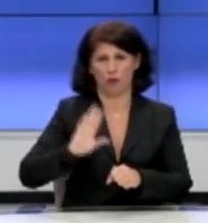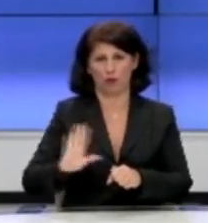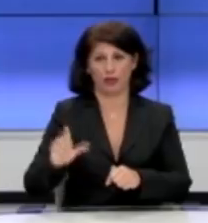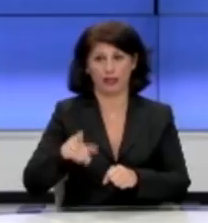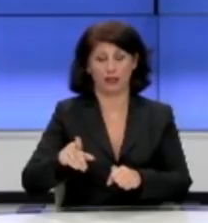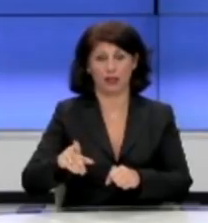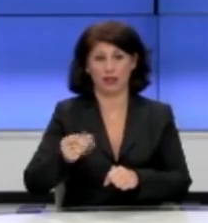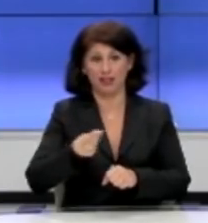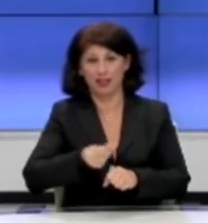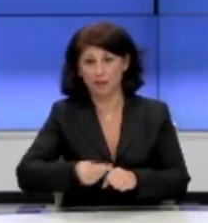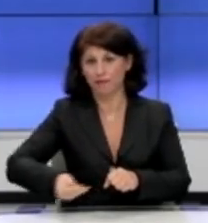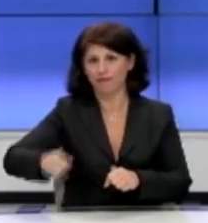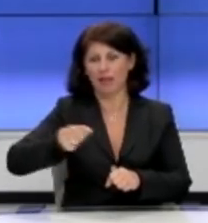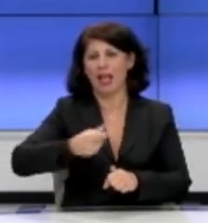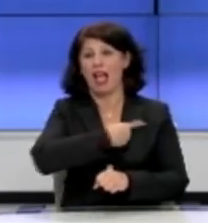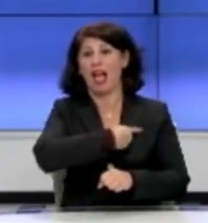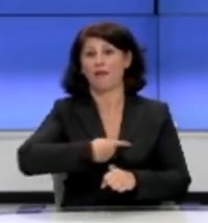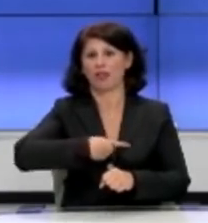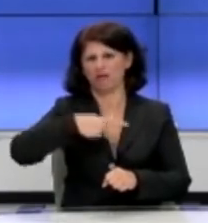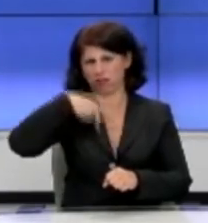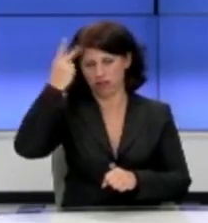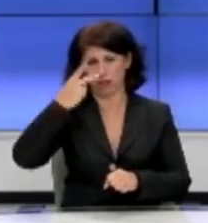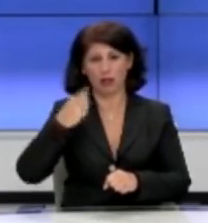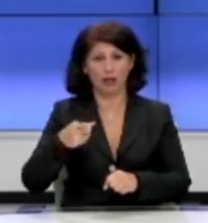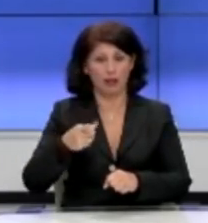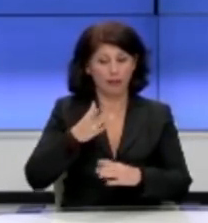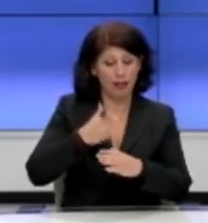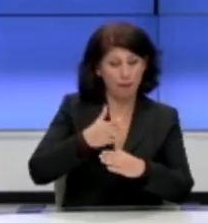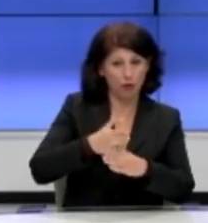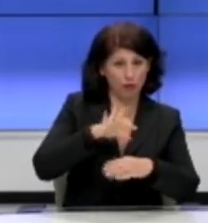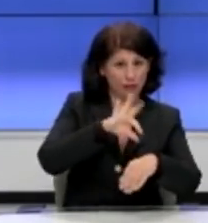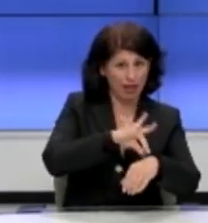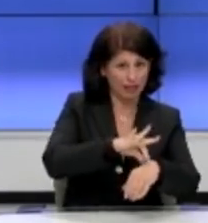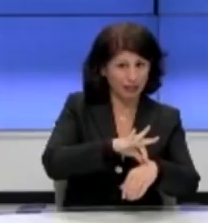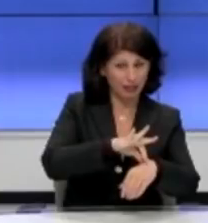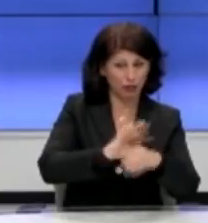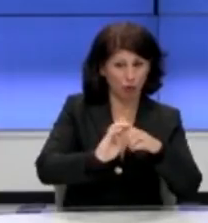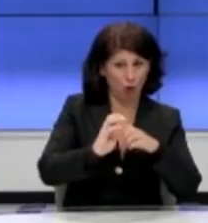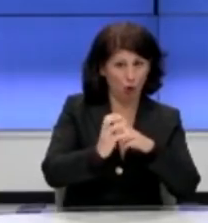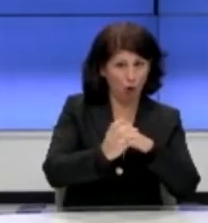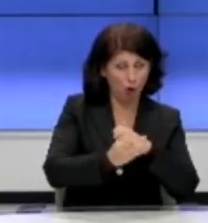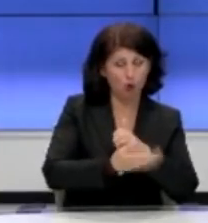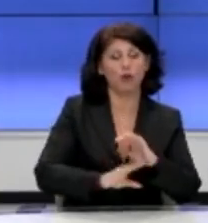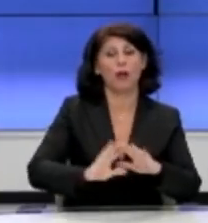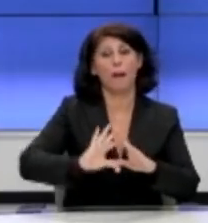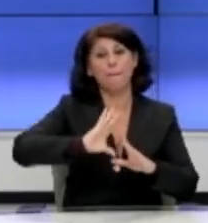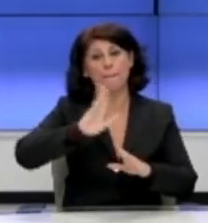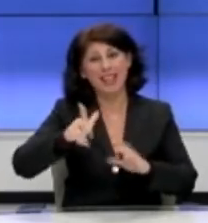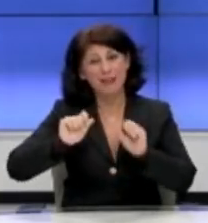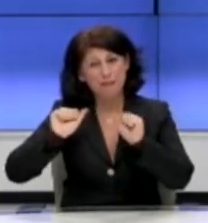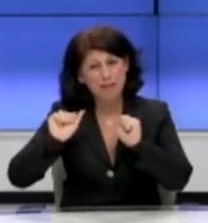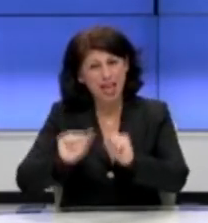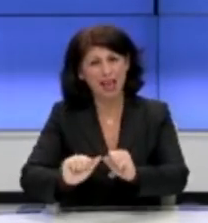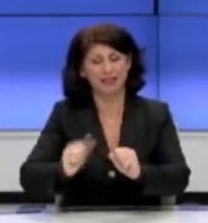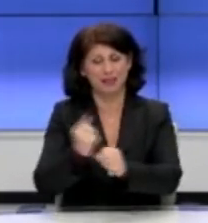εκεί οργιάζει η εργοδοτική αυθαιρεσία. Από την απόκρυψη κρουσμάτων κορονοϊού μέχρι τις πιέσεις